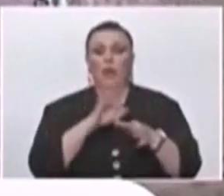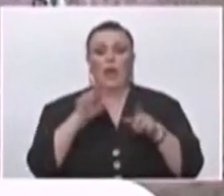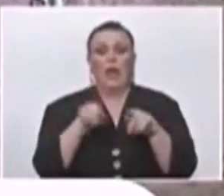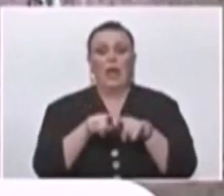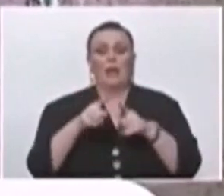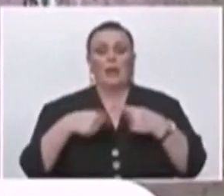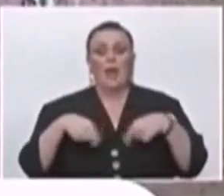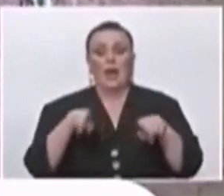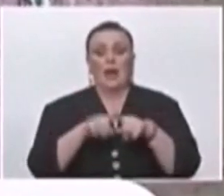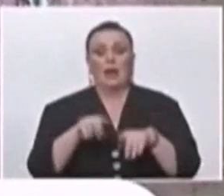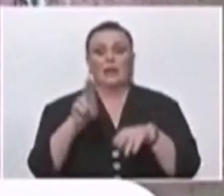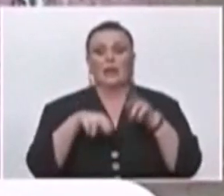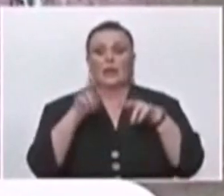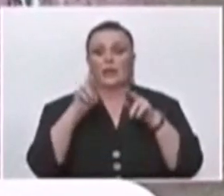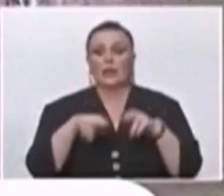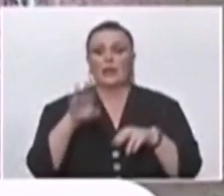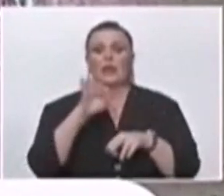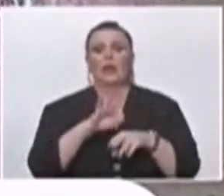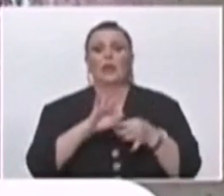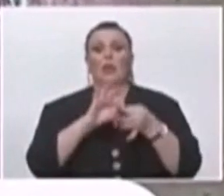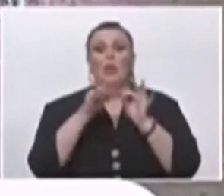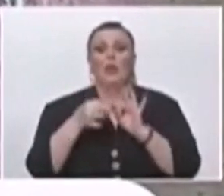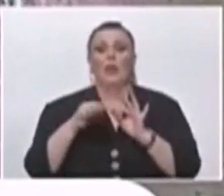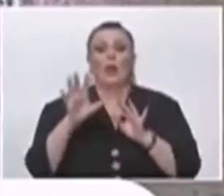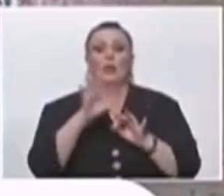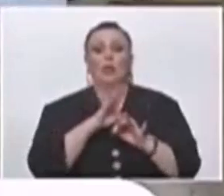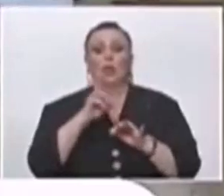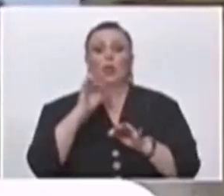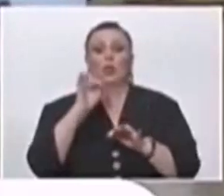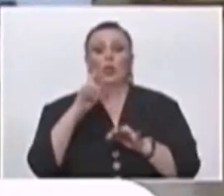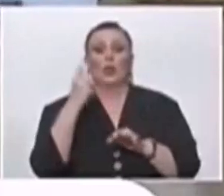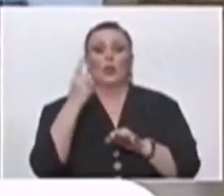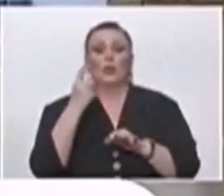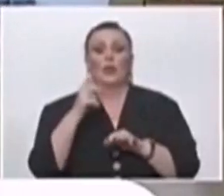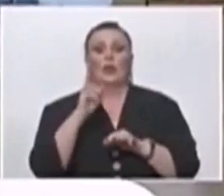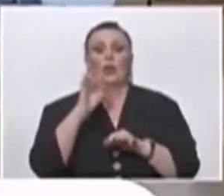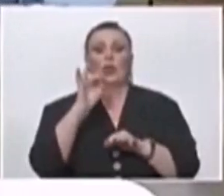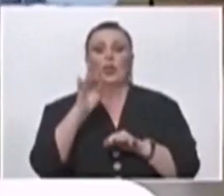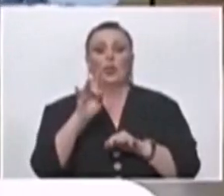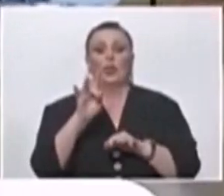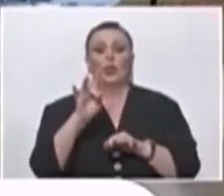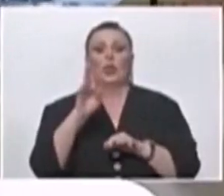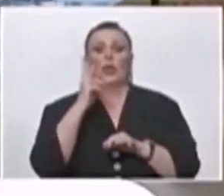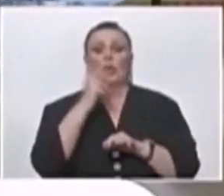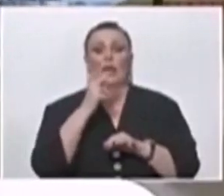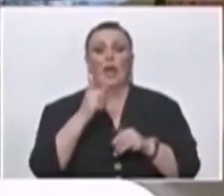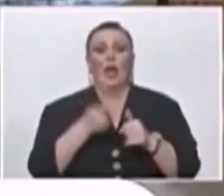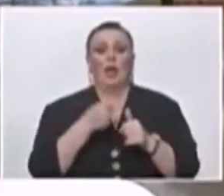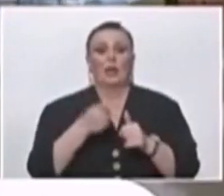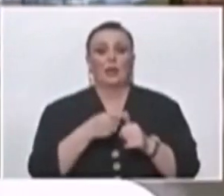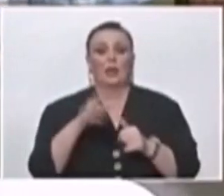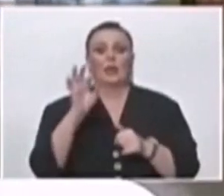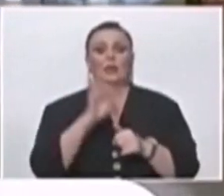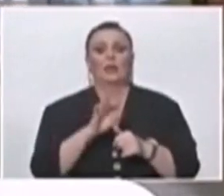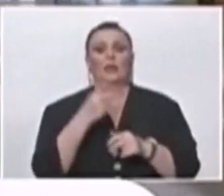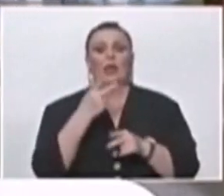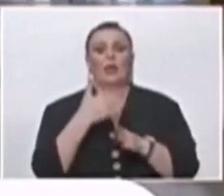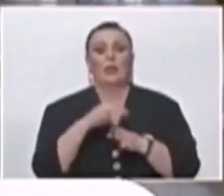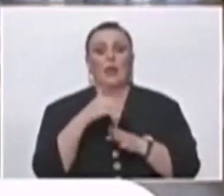tikilib. Bu su təmizləyici qurğular kompleksi şərti olaraq Kür 1 və Kür 2 adlandırılıb. Kür 1 su kəmərləri iki